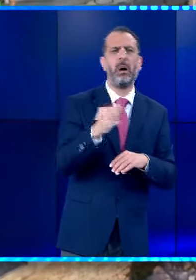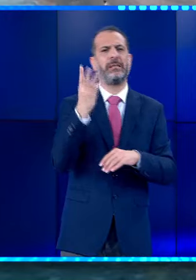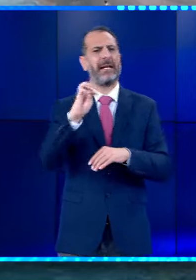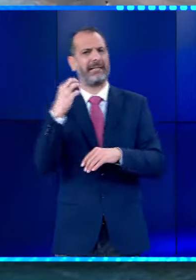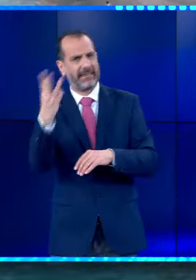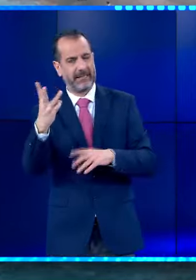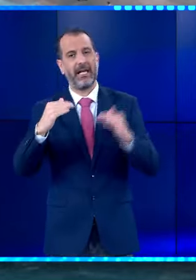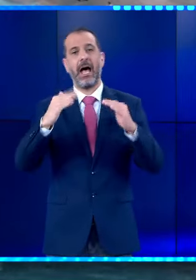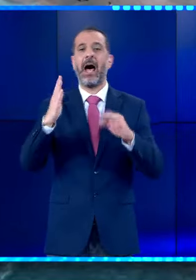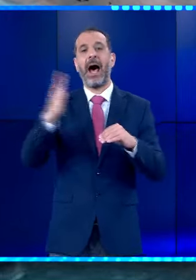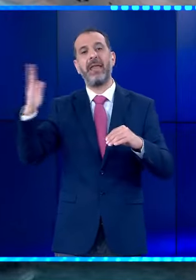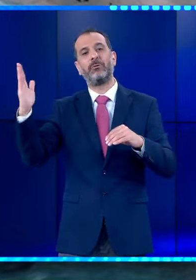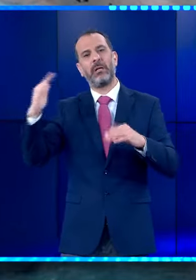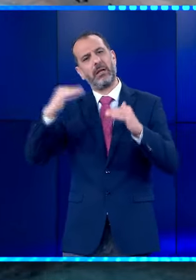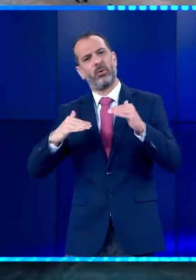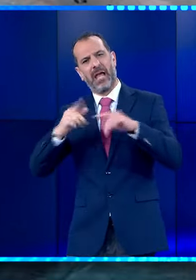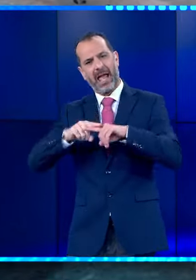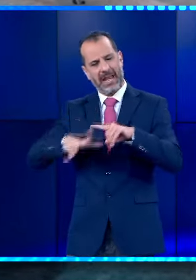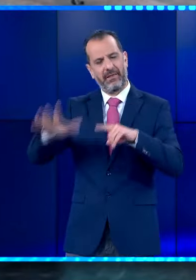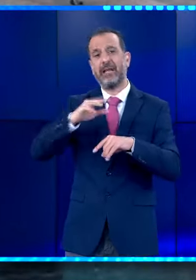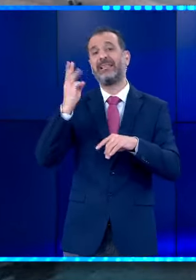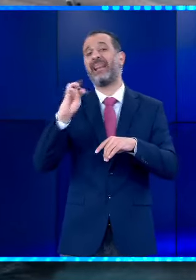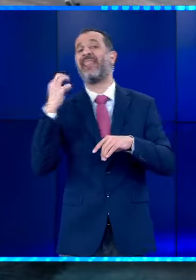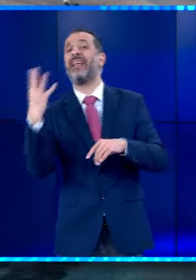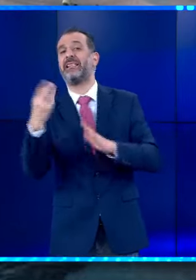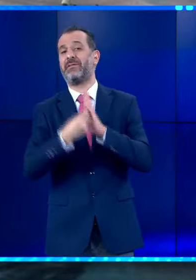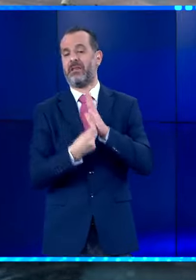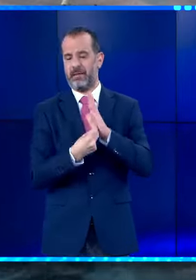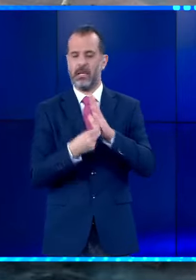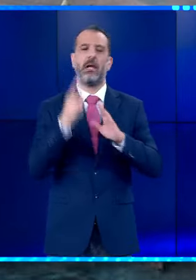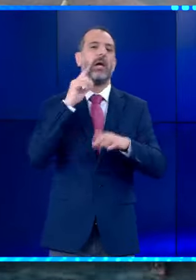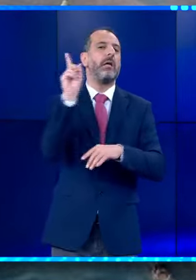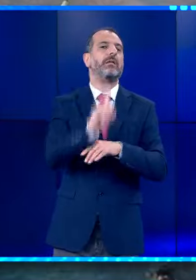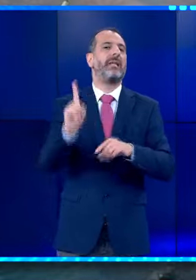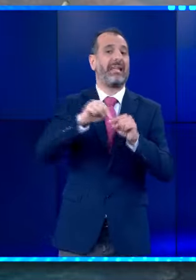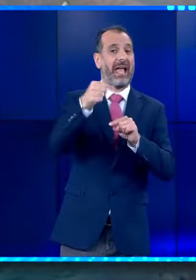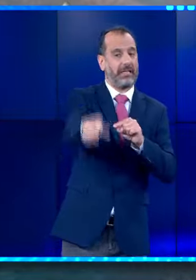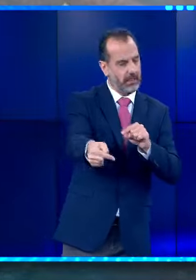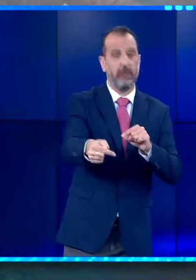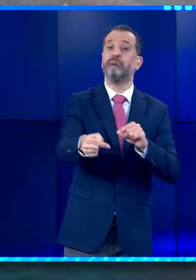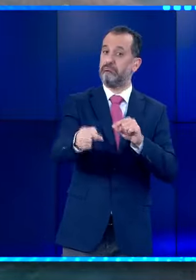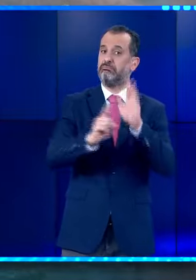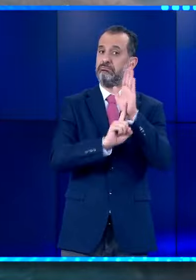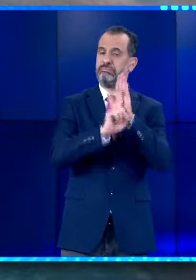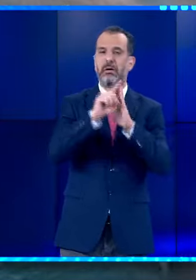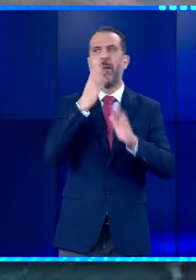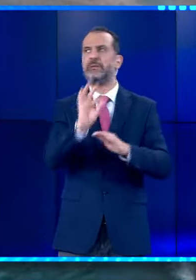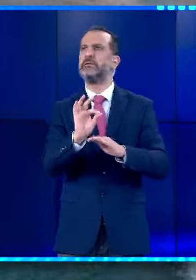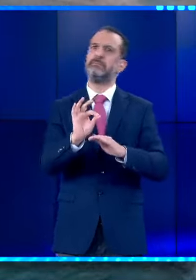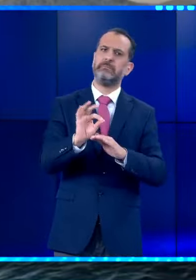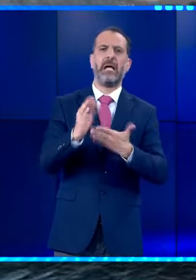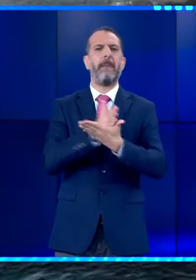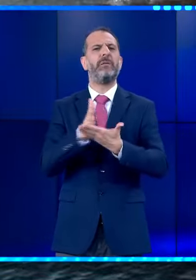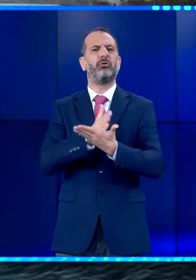και τοπικά στα ανατολικά υπηρετικά και τους 34 βαθμούς ουράνια. Την Κυριακή όπως ανέφερες προηγουμένως θα δούμε κατά μέσο όρο